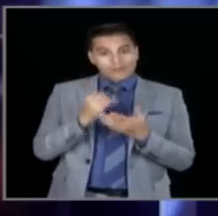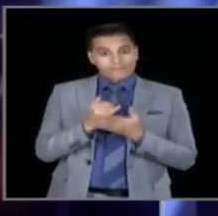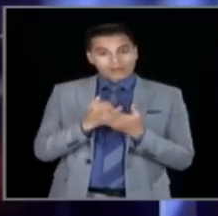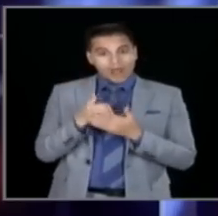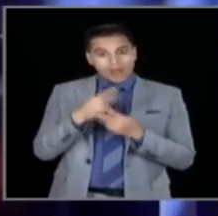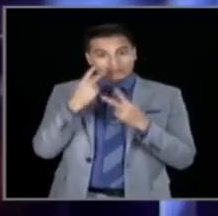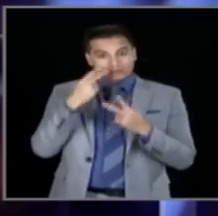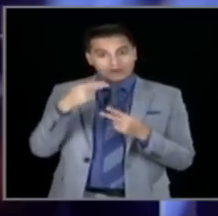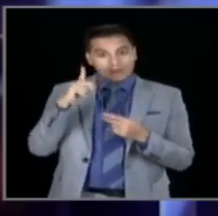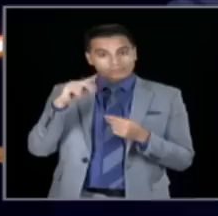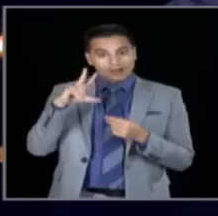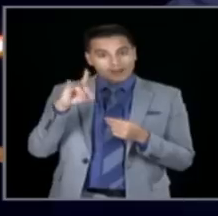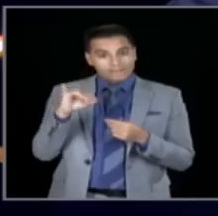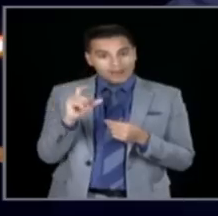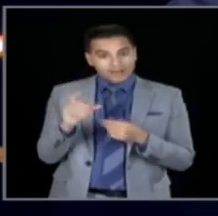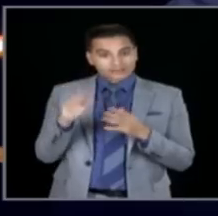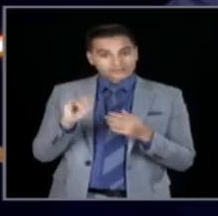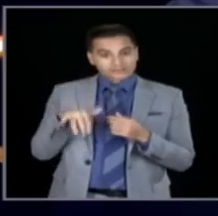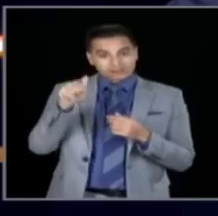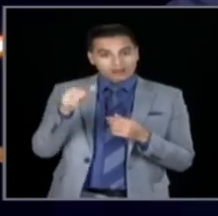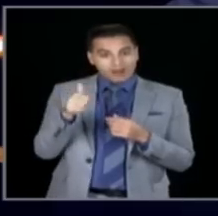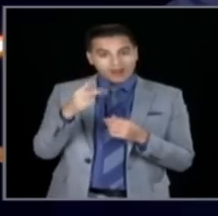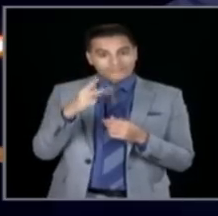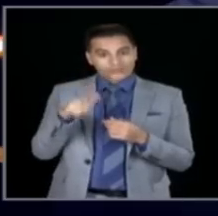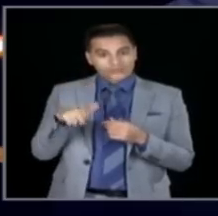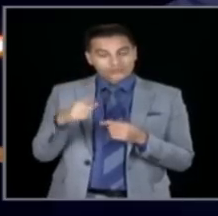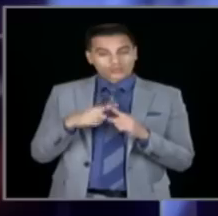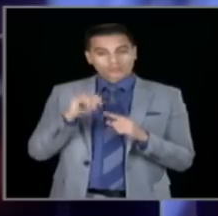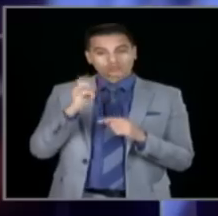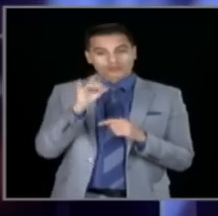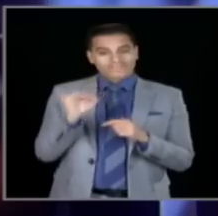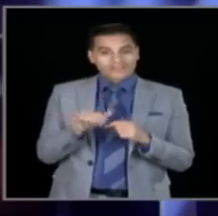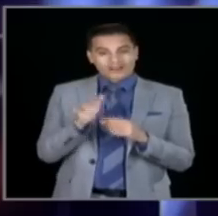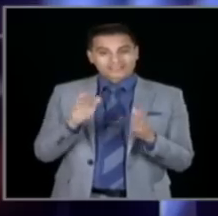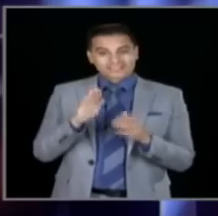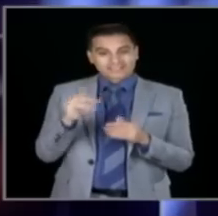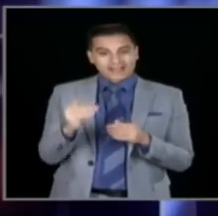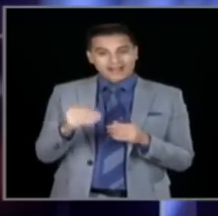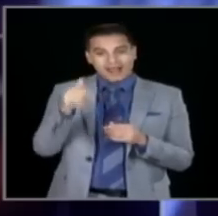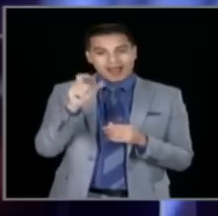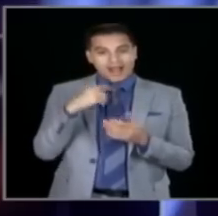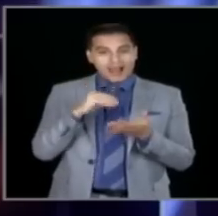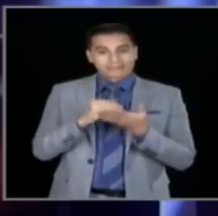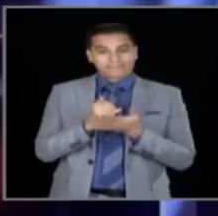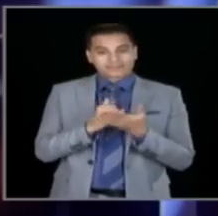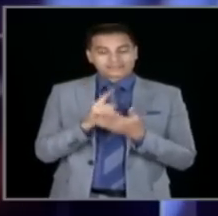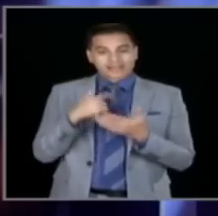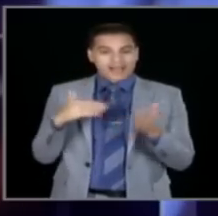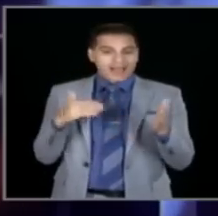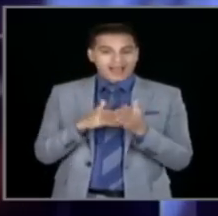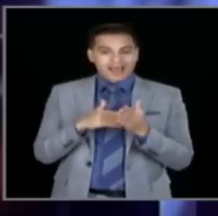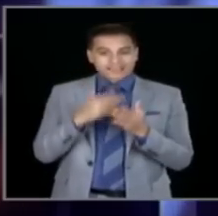اول ما شفت عبد الرحمن ضياء ومصطفى سرحان والناس دي. 2016. ما قدرتش اشارك في المدارس بسبب ان انا كنت خلاص في